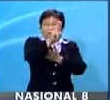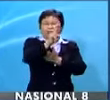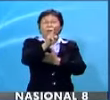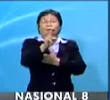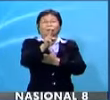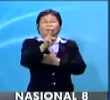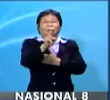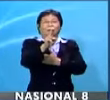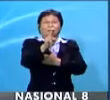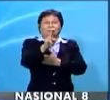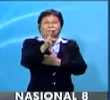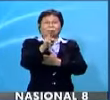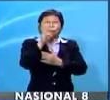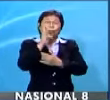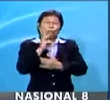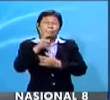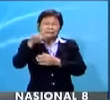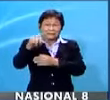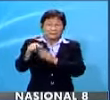graduates are